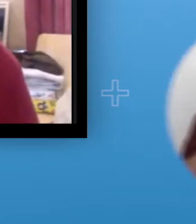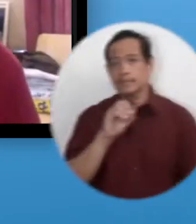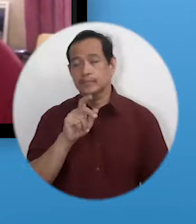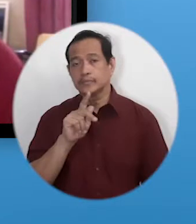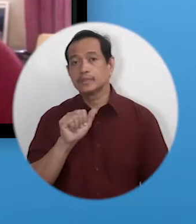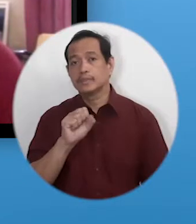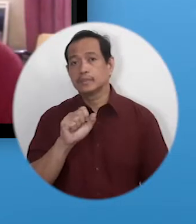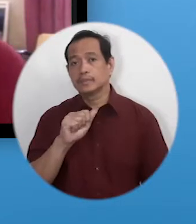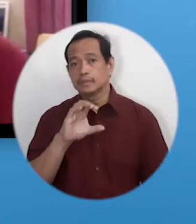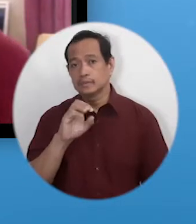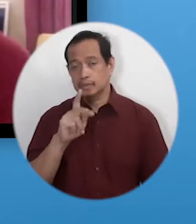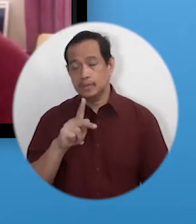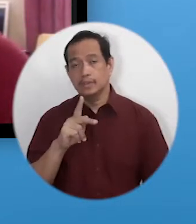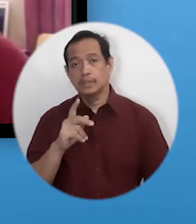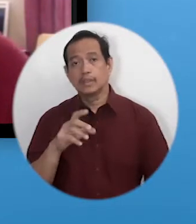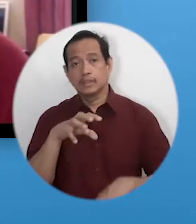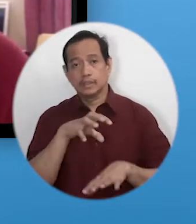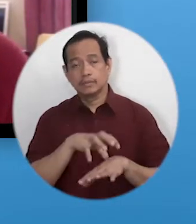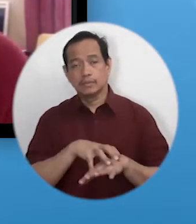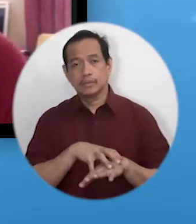Ang yolk sac tumor ay